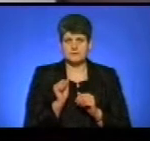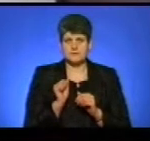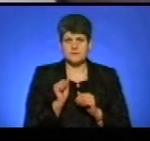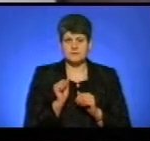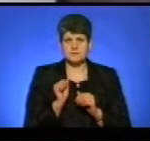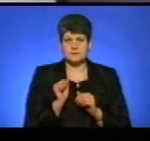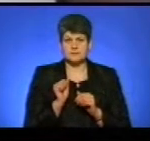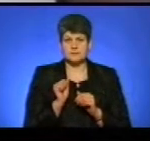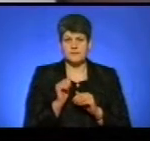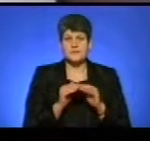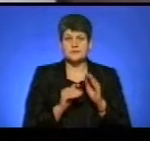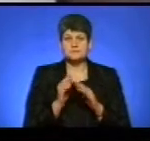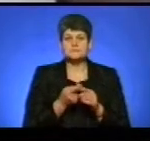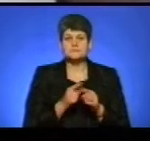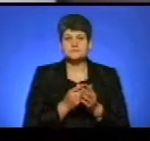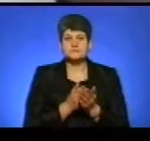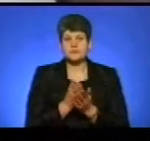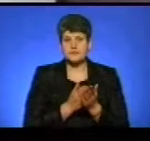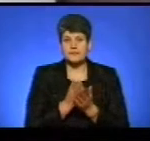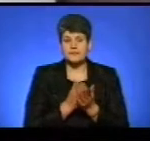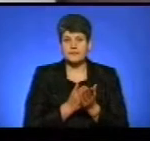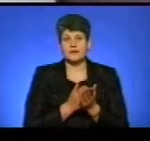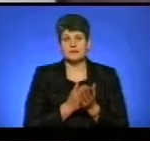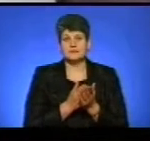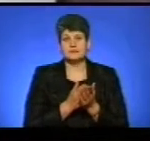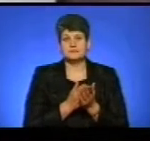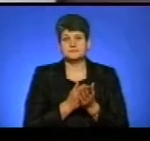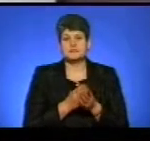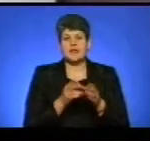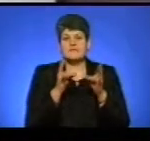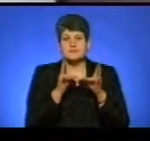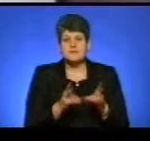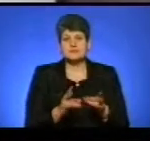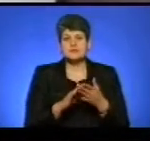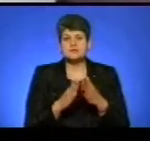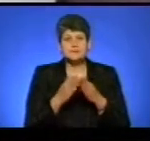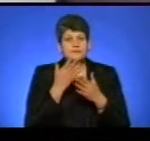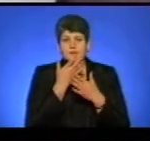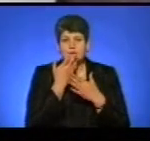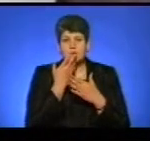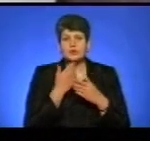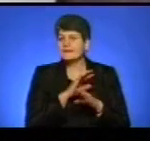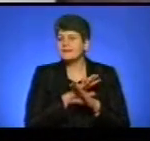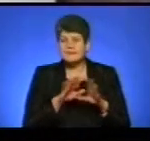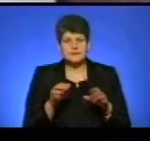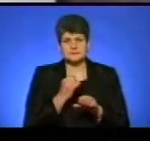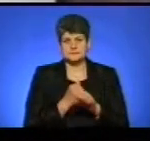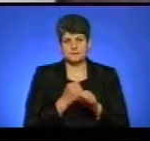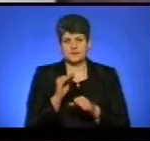фактично це послуги з локалізації аварійних ситуацій, коли не працюють житлово-експлуатаційні